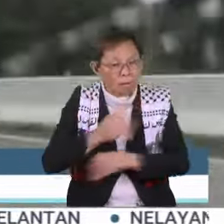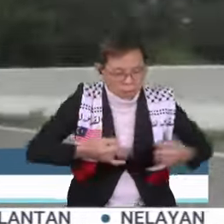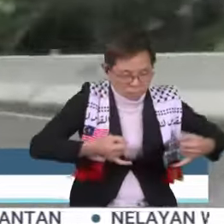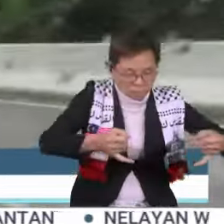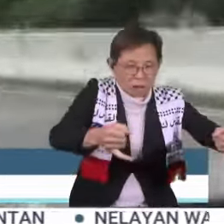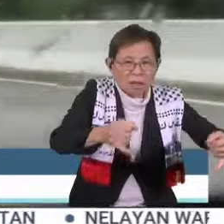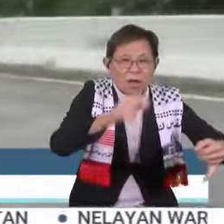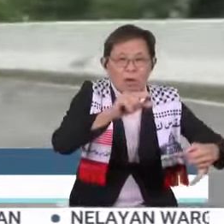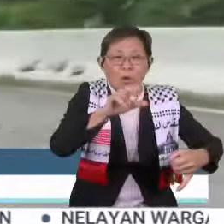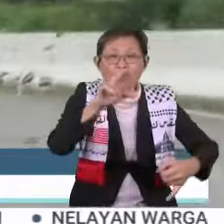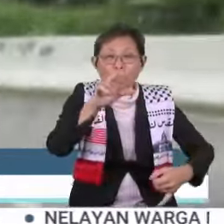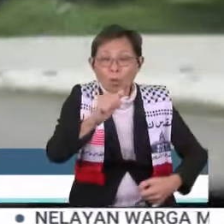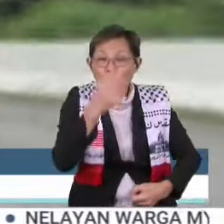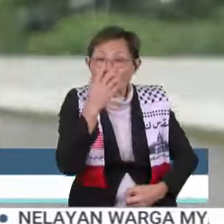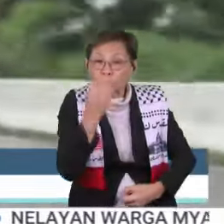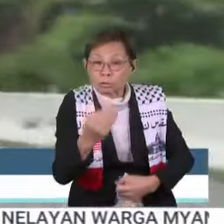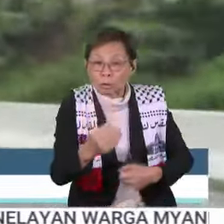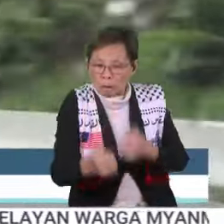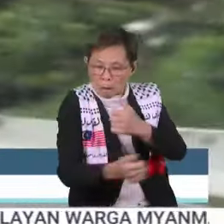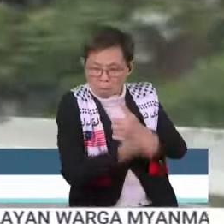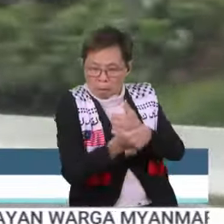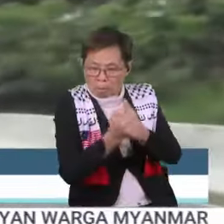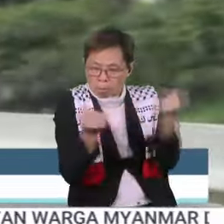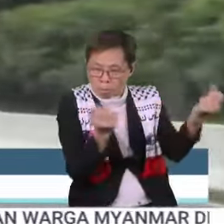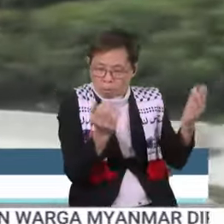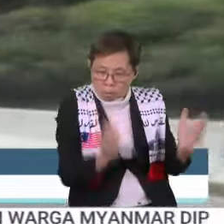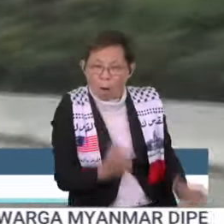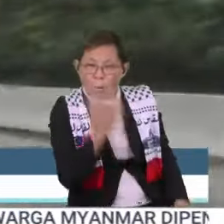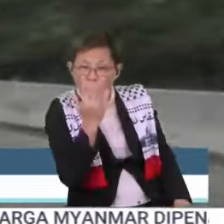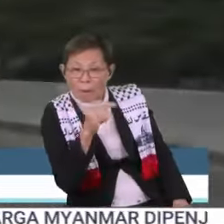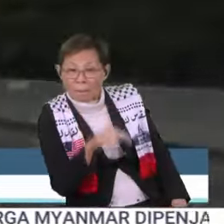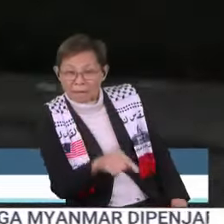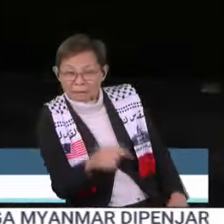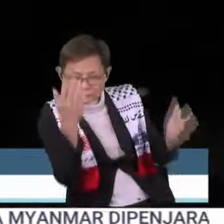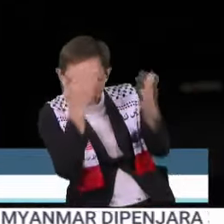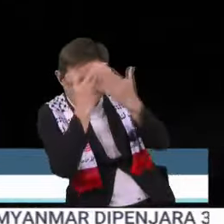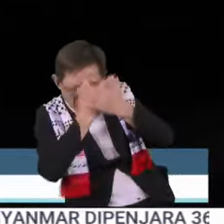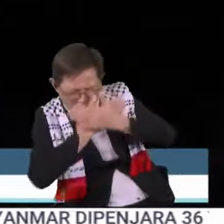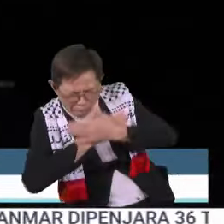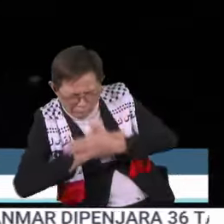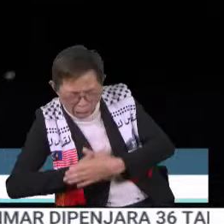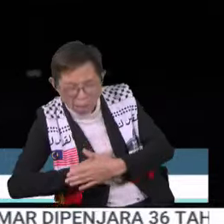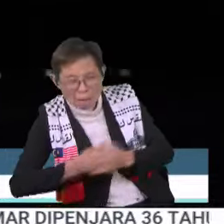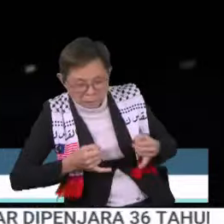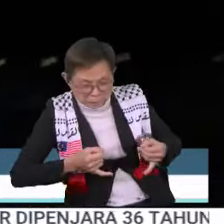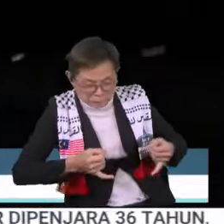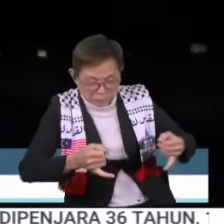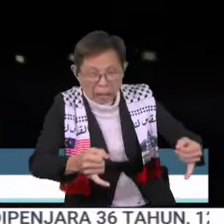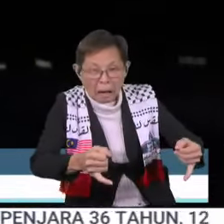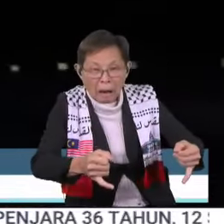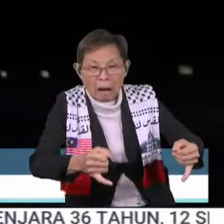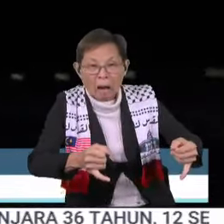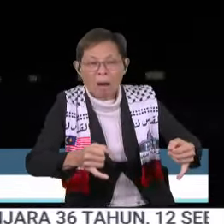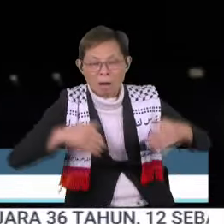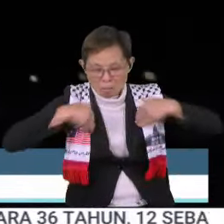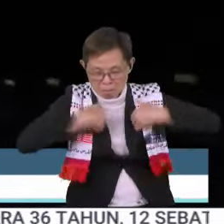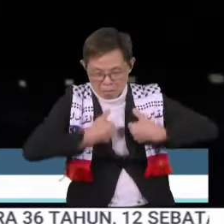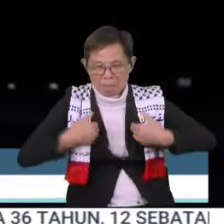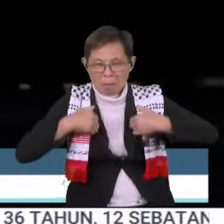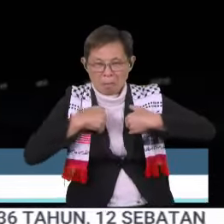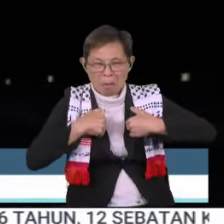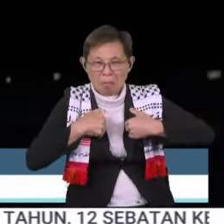Gua Musang Lodging memberi risiko kepada pengguna kerana keadaan gelap laluan itu menjadi kawasan lintasan haiwan